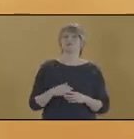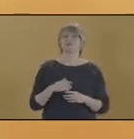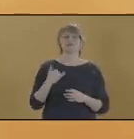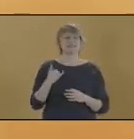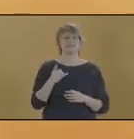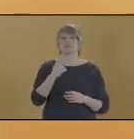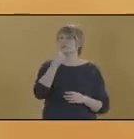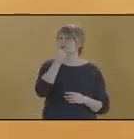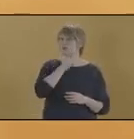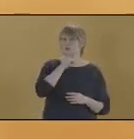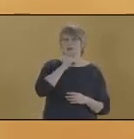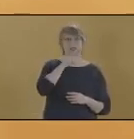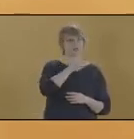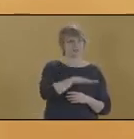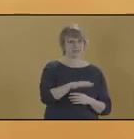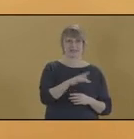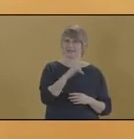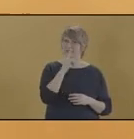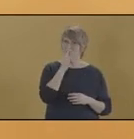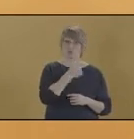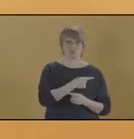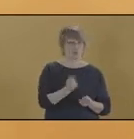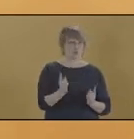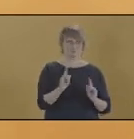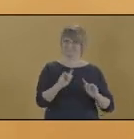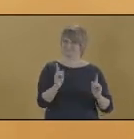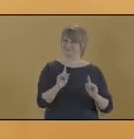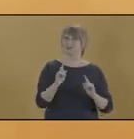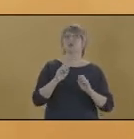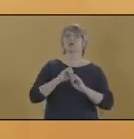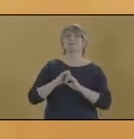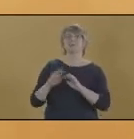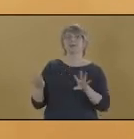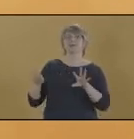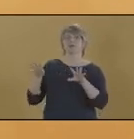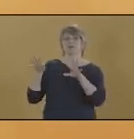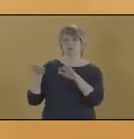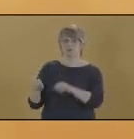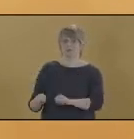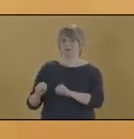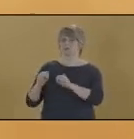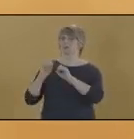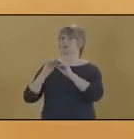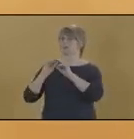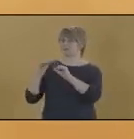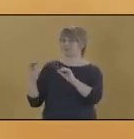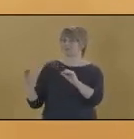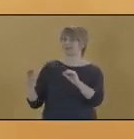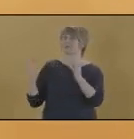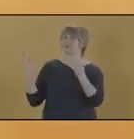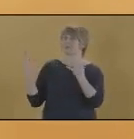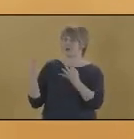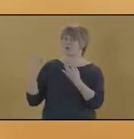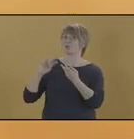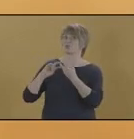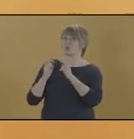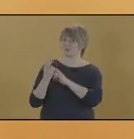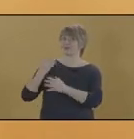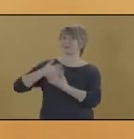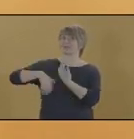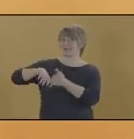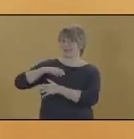die Kinder und Jugendlichen, die, was Medienkompetenz angeht, geschult werden müssen und auch im Umgang mit den